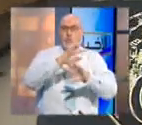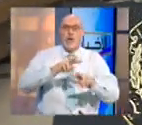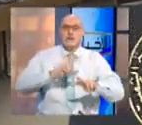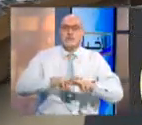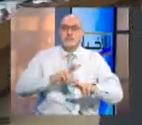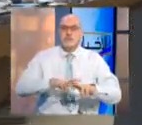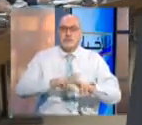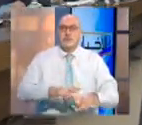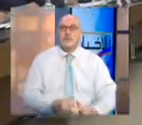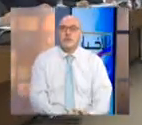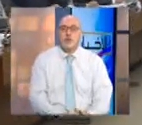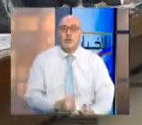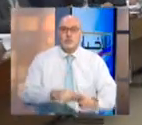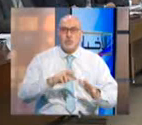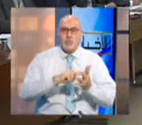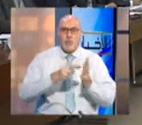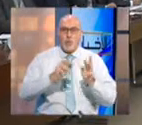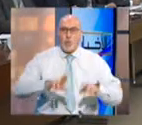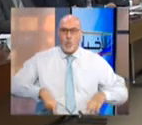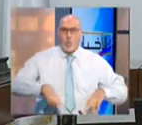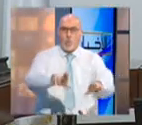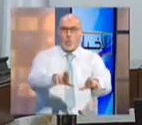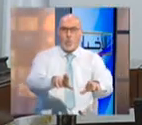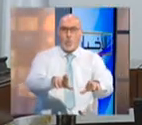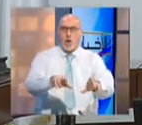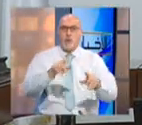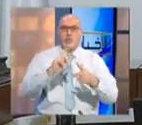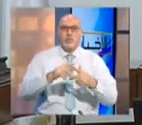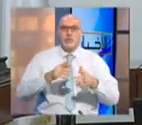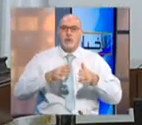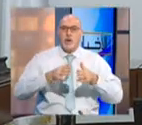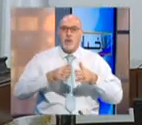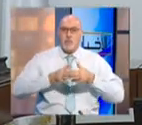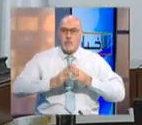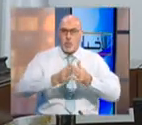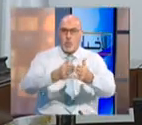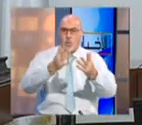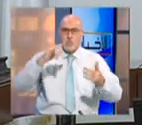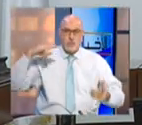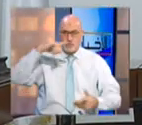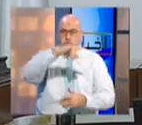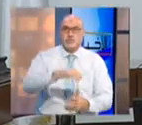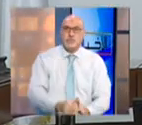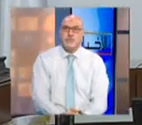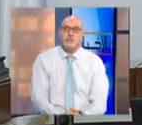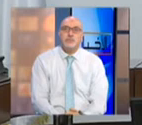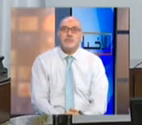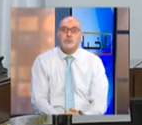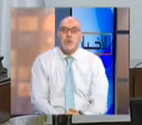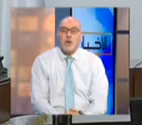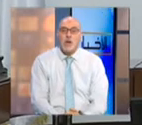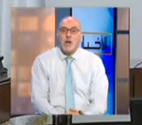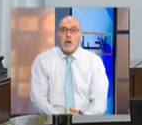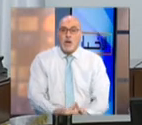تسمسيلة وورقة الطريق لتطوير الأسطول الوطني للنقل البحري والجوي. عقب